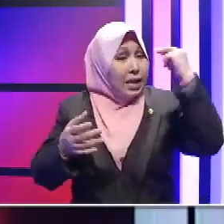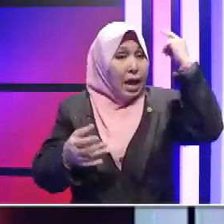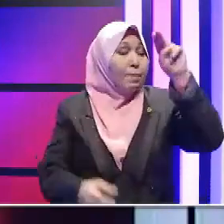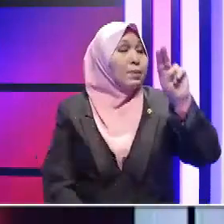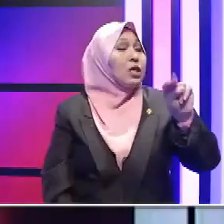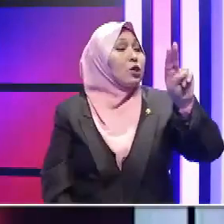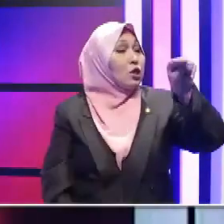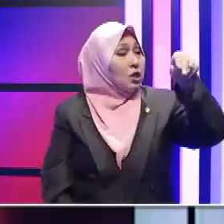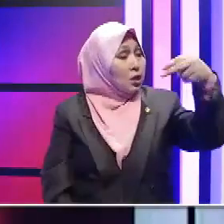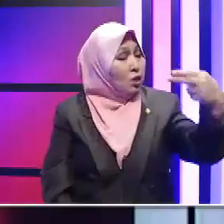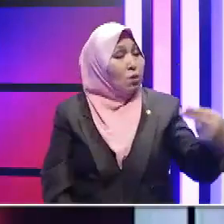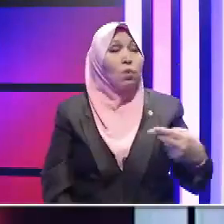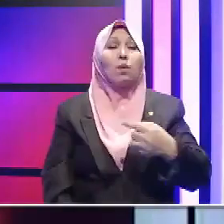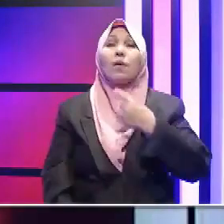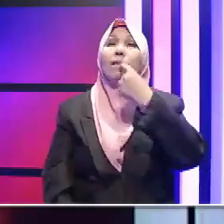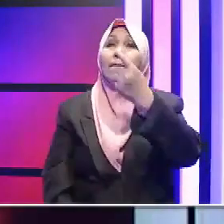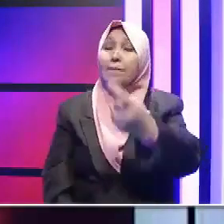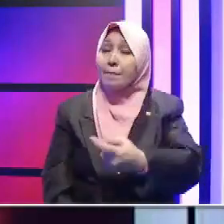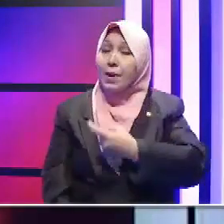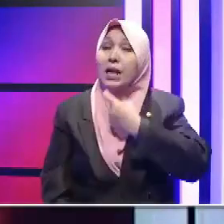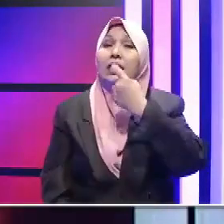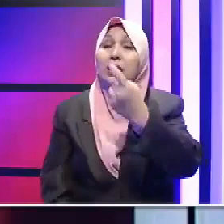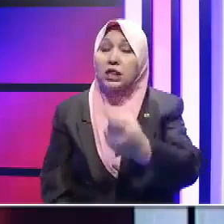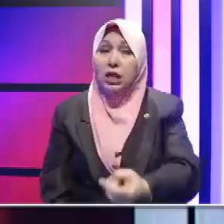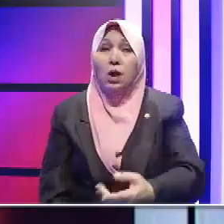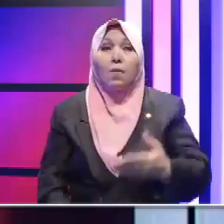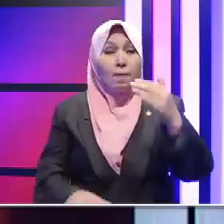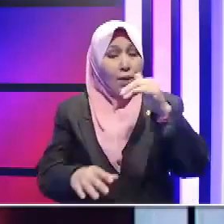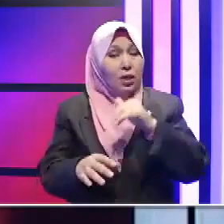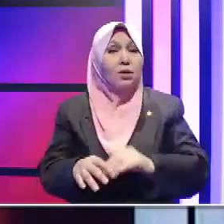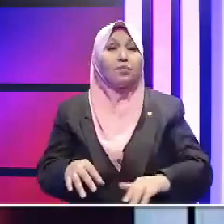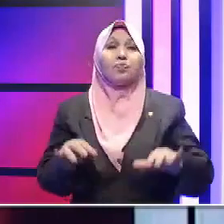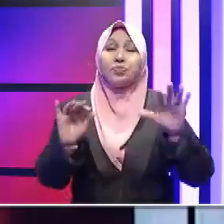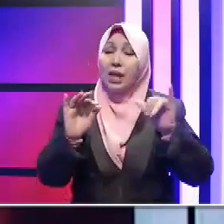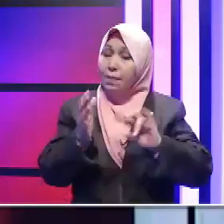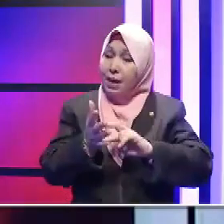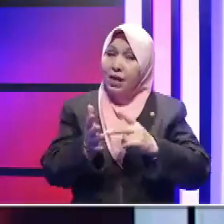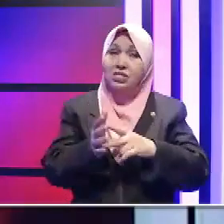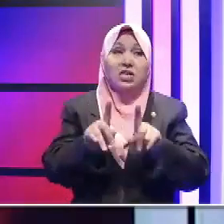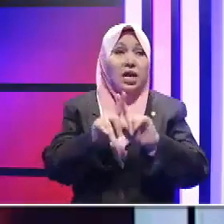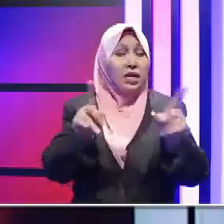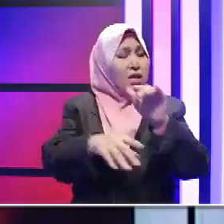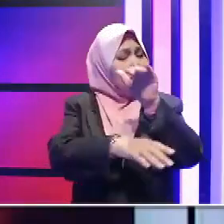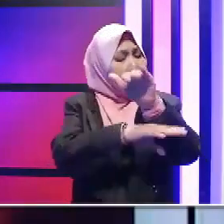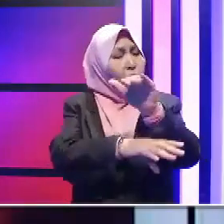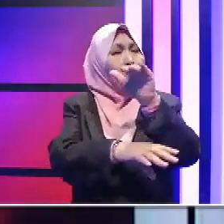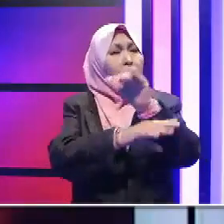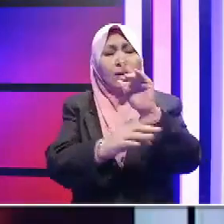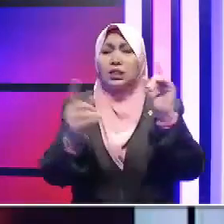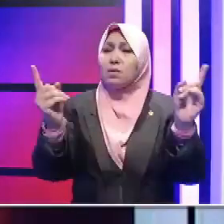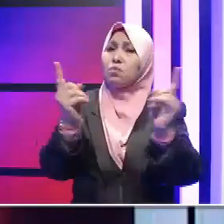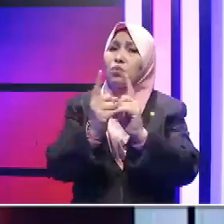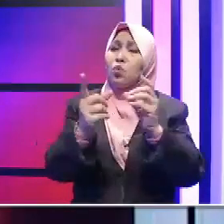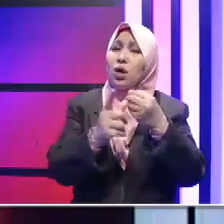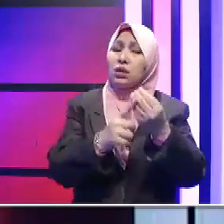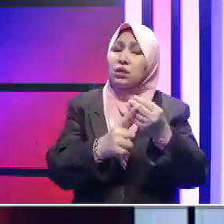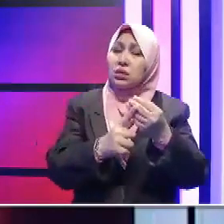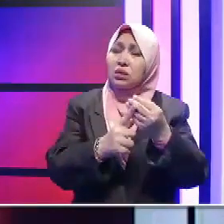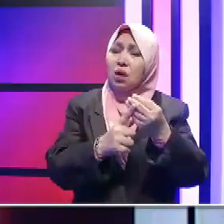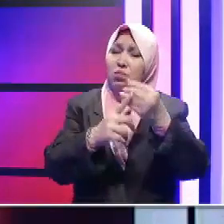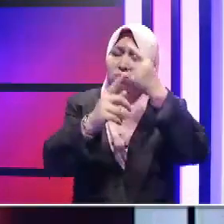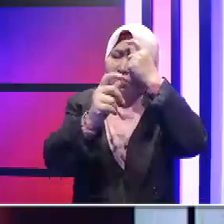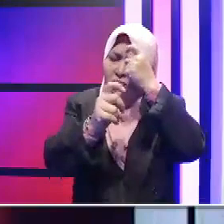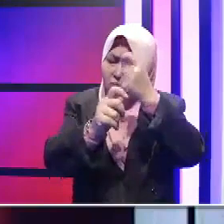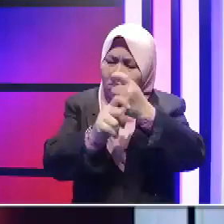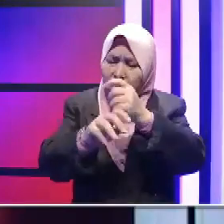taghfiru robbakum innahu Ken Arok Farouk matinya selain dapat jadi dakwah bertemu ataupun mentauhidkan Allah